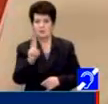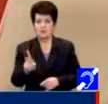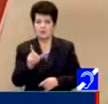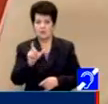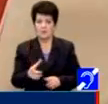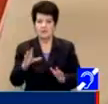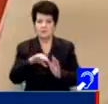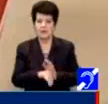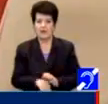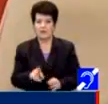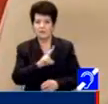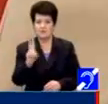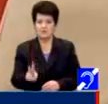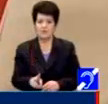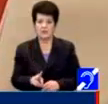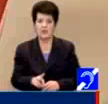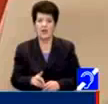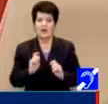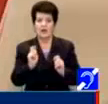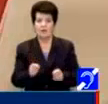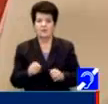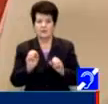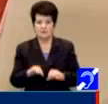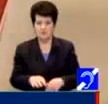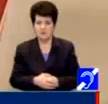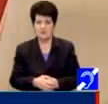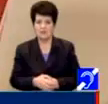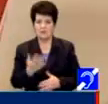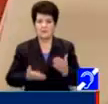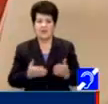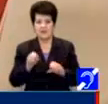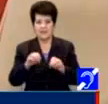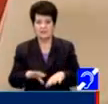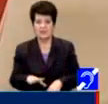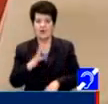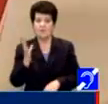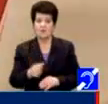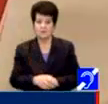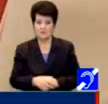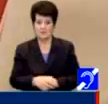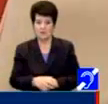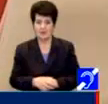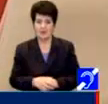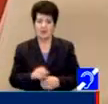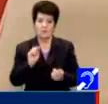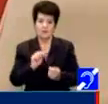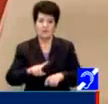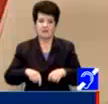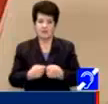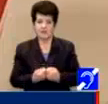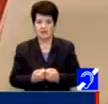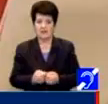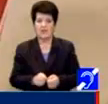oamenii implicați, cine sunt cei care au dat decizii, dacă deciziile au fost pe potriva